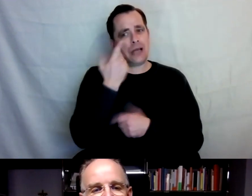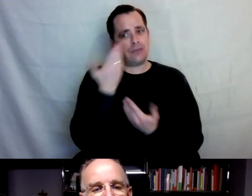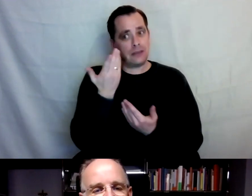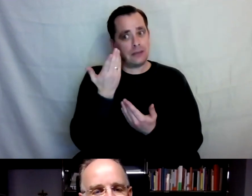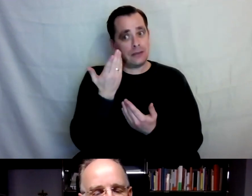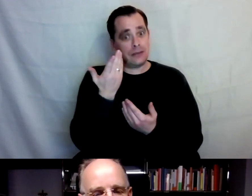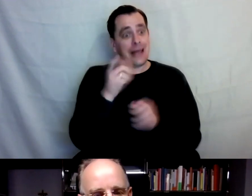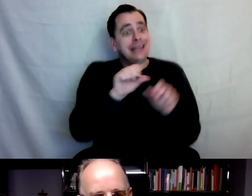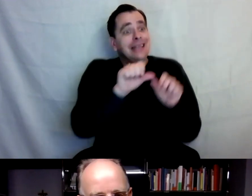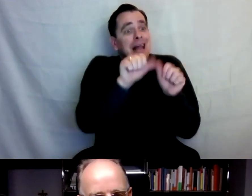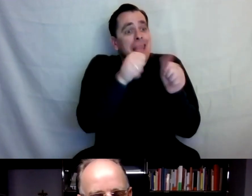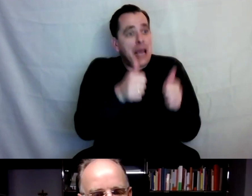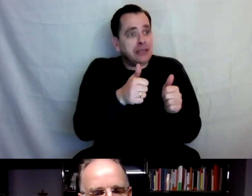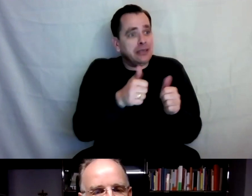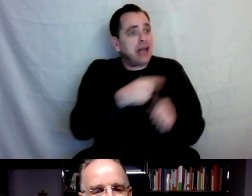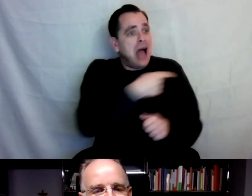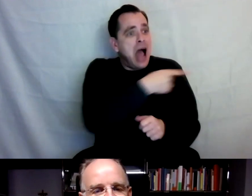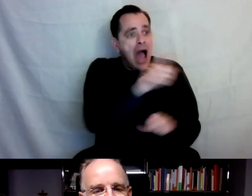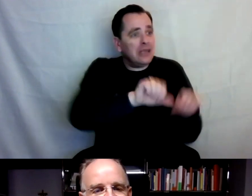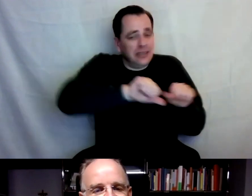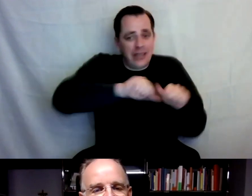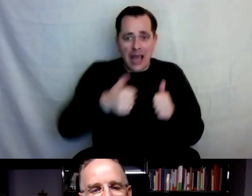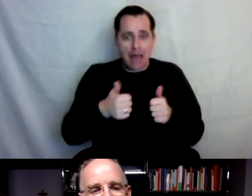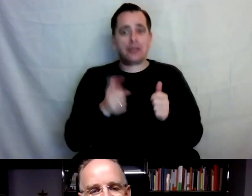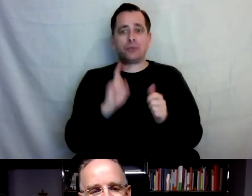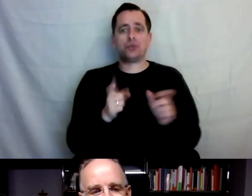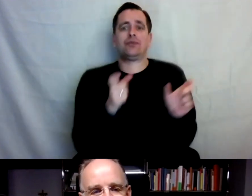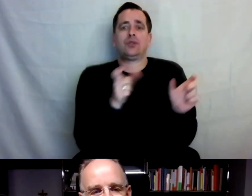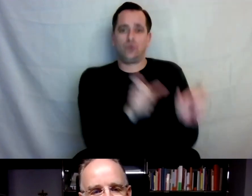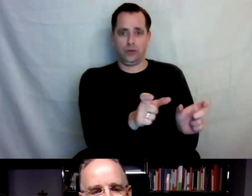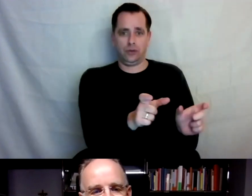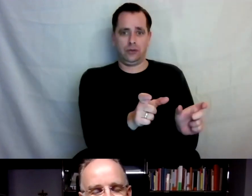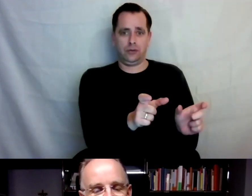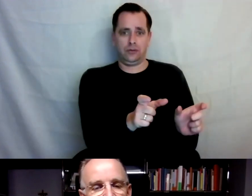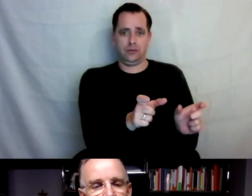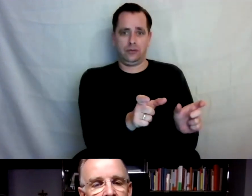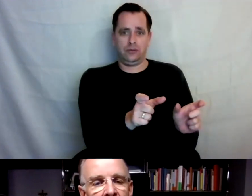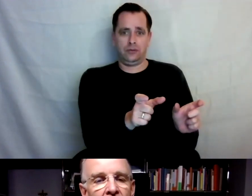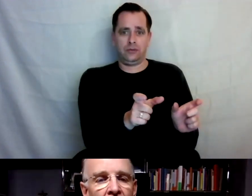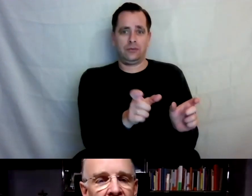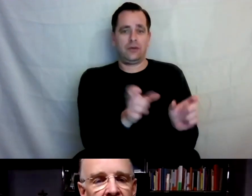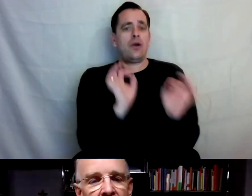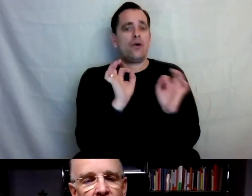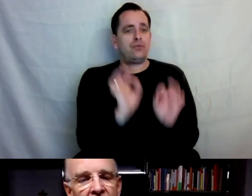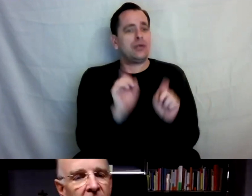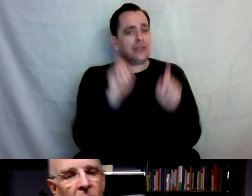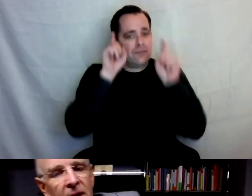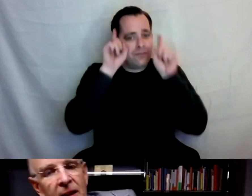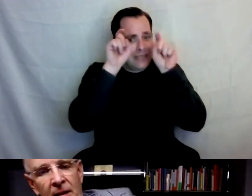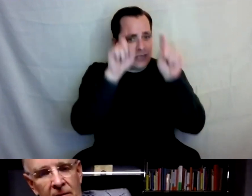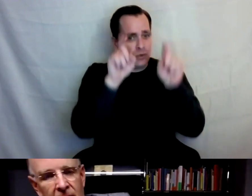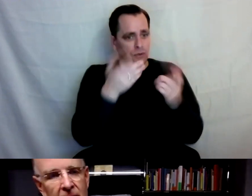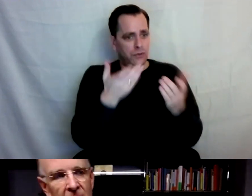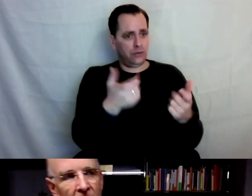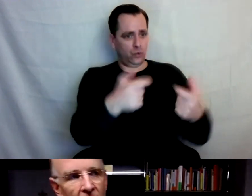Zumindest so abzusichern, dass der Virus keinen kritischen Verlauf hat. Das ist die Grundlegung, auf der wir momentan